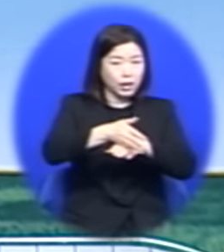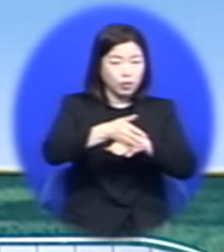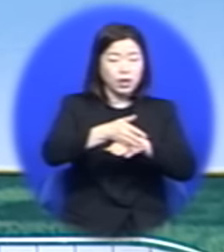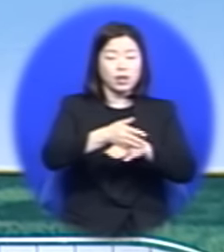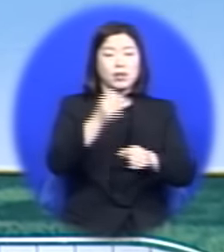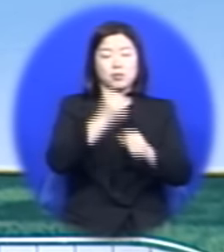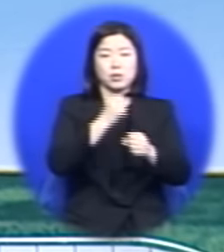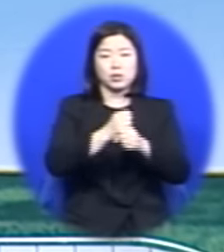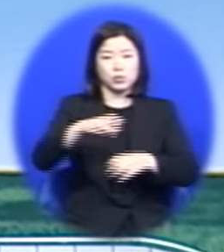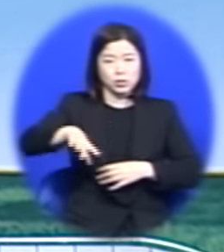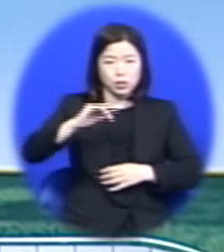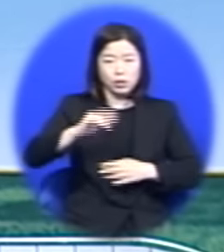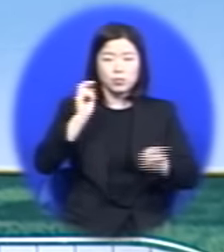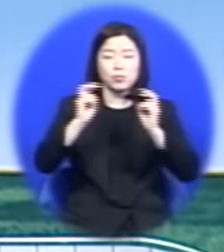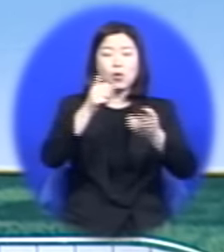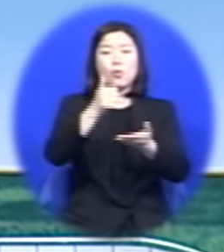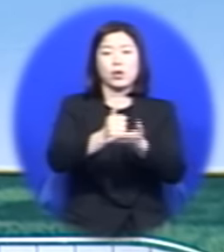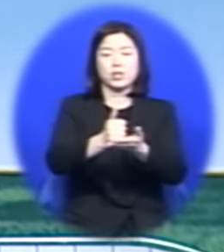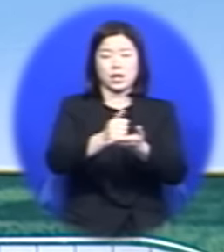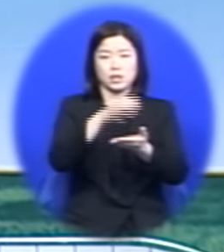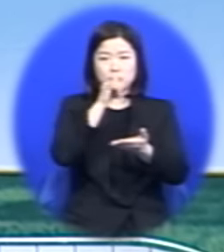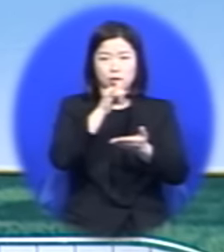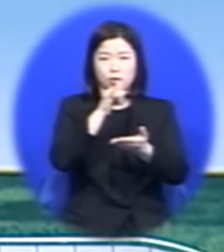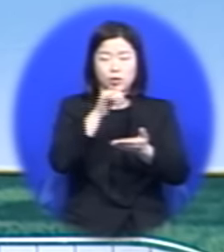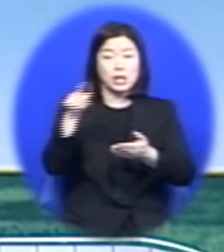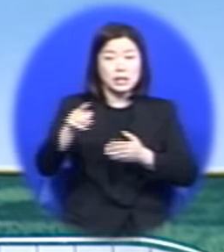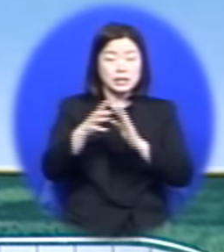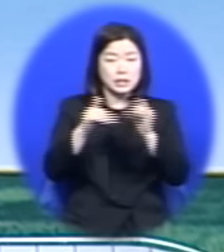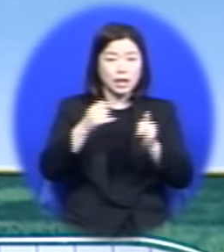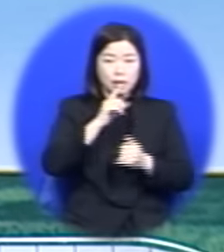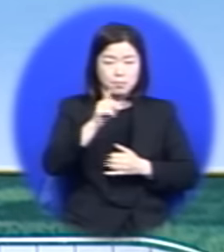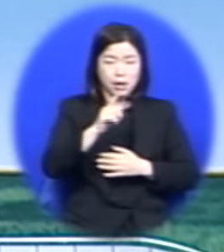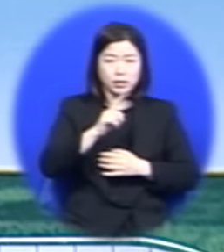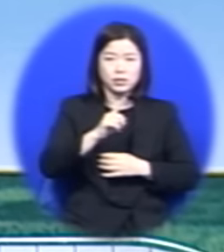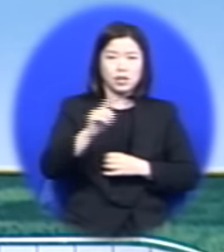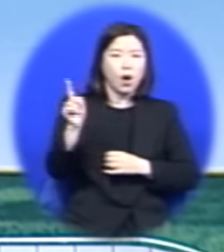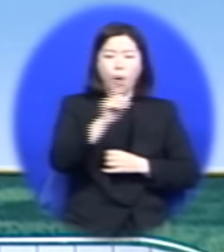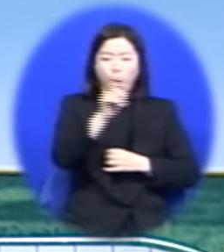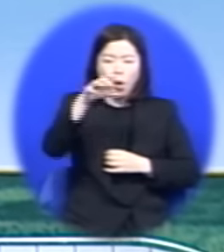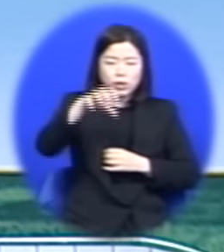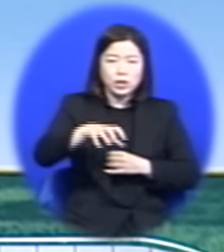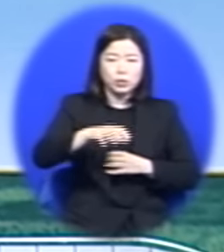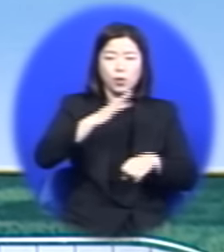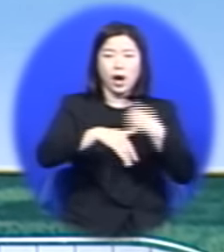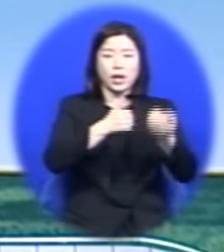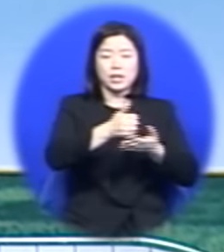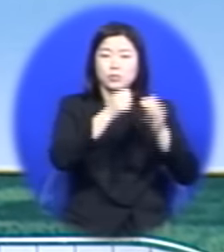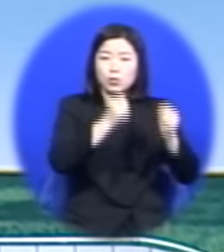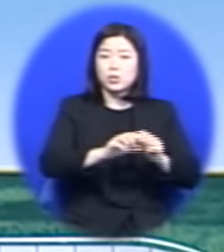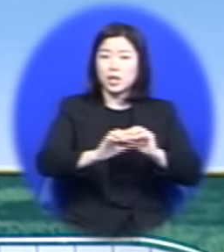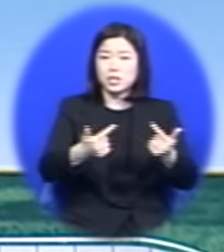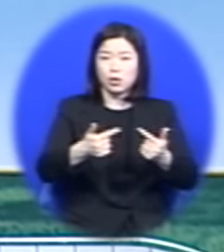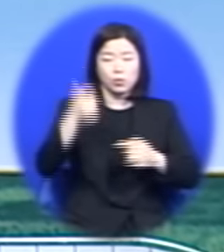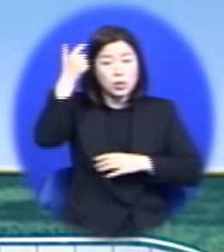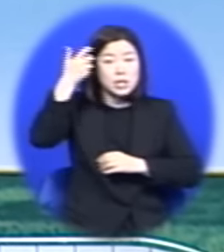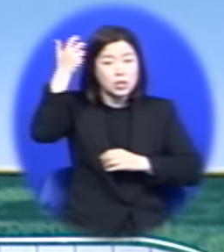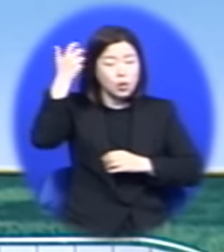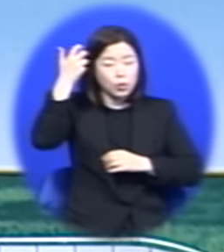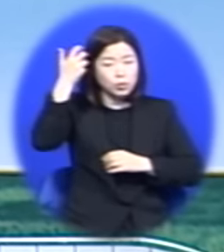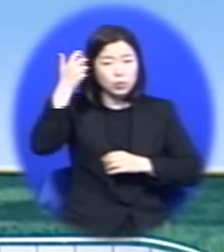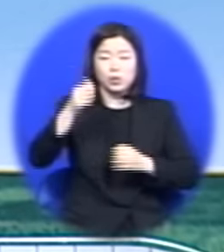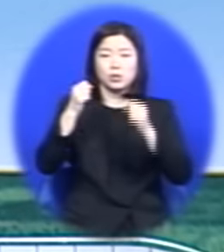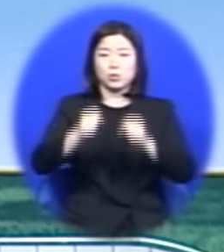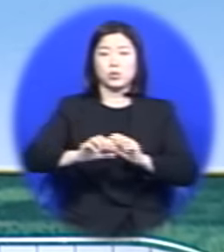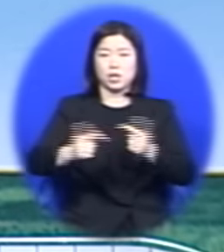그는 어디에나 하나님은 존재하지 않으며 영혼도 존재하지 않는다고 말했습니다. 그는 진화론을